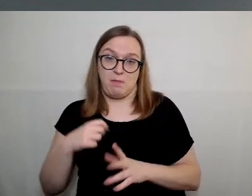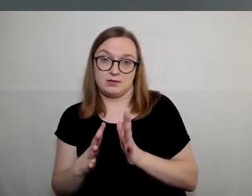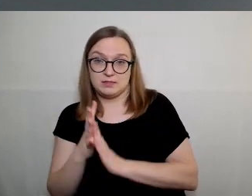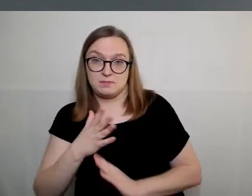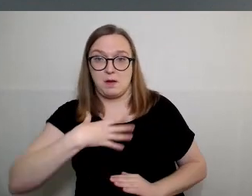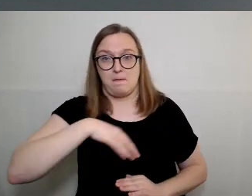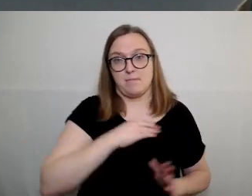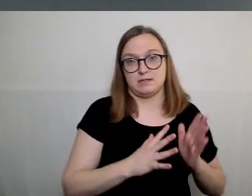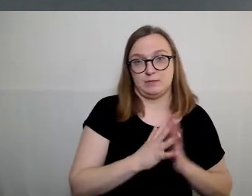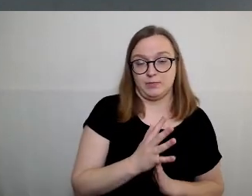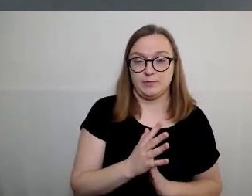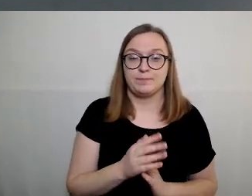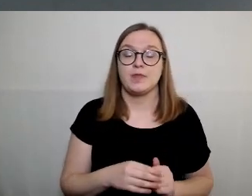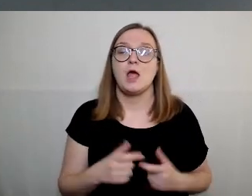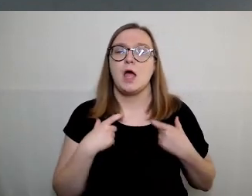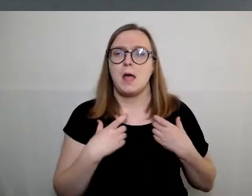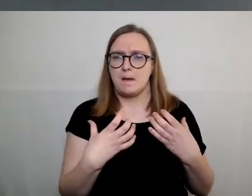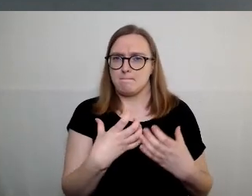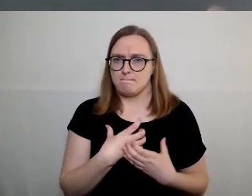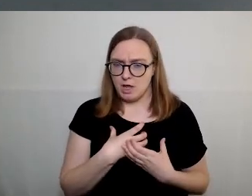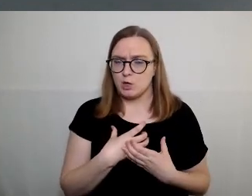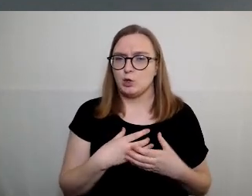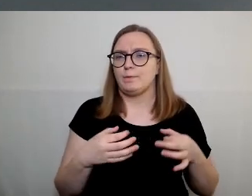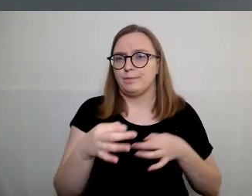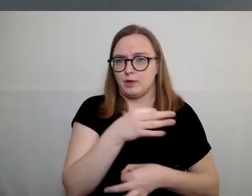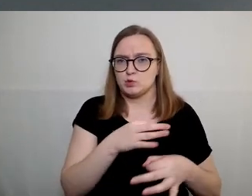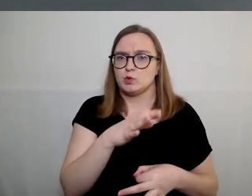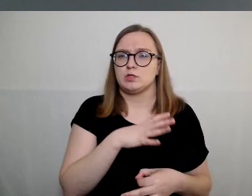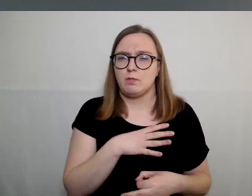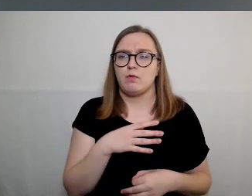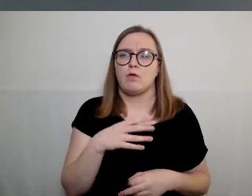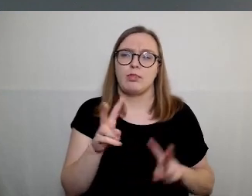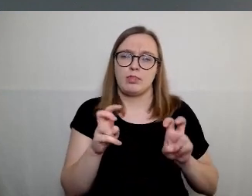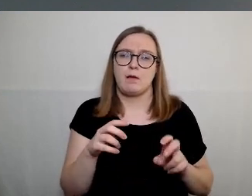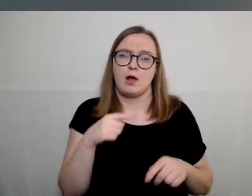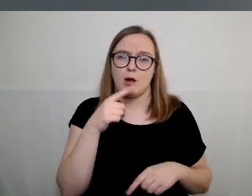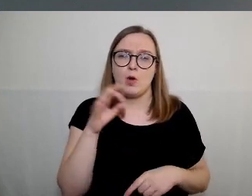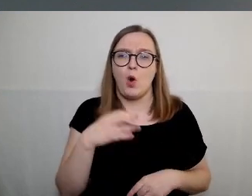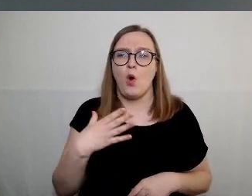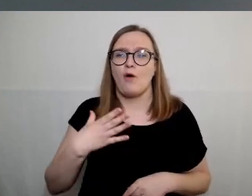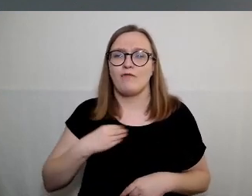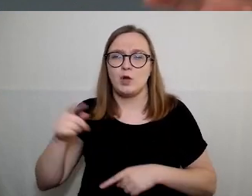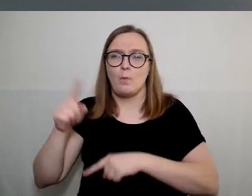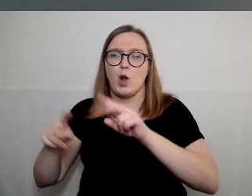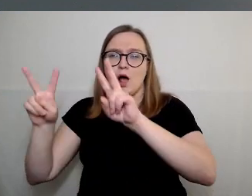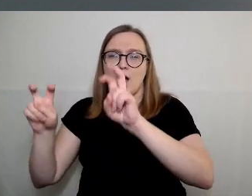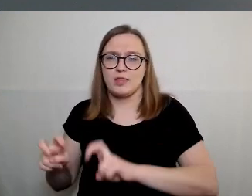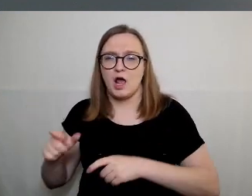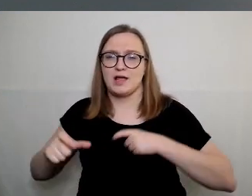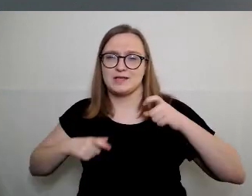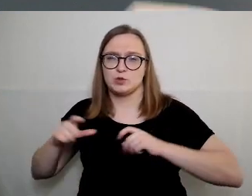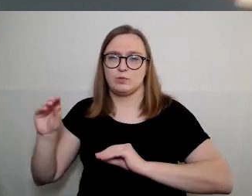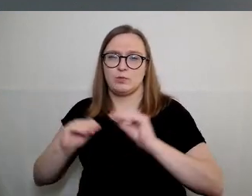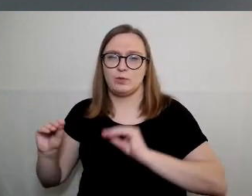su kandidatais į mero postą kalbėjom apie savivaldybių gerovės reitingą Vilniaus politikos analizės instituto sudarytą. Jums turbūt tai nėra